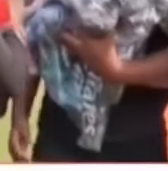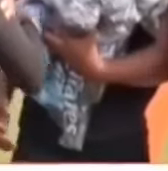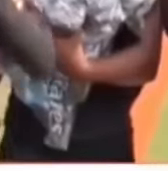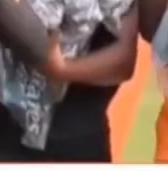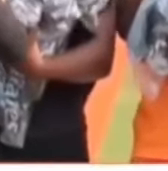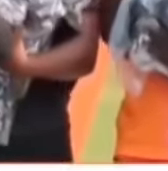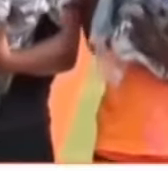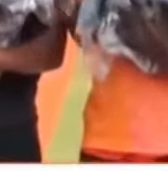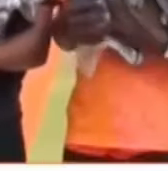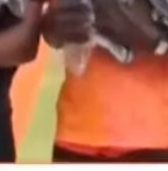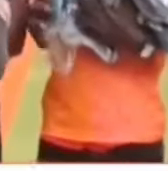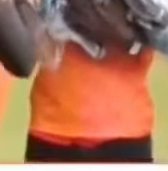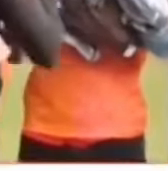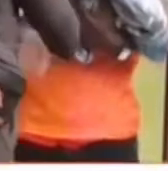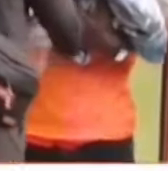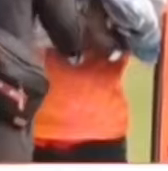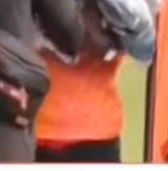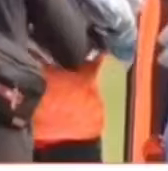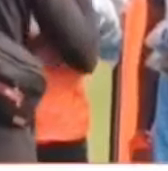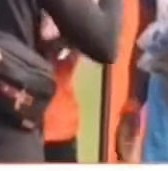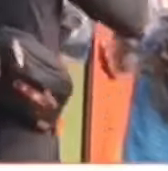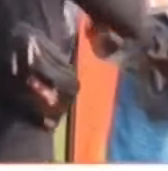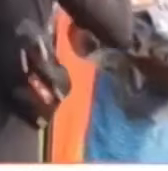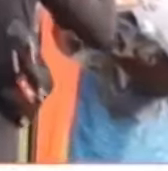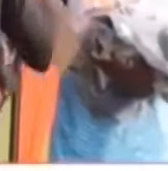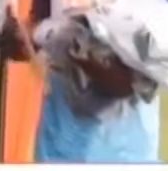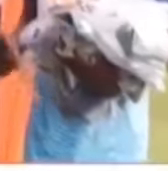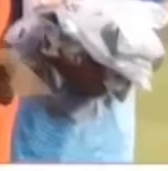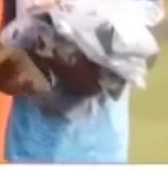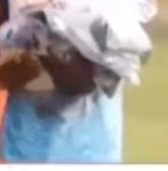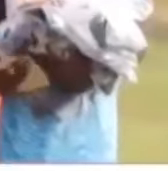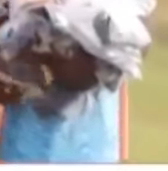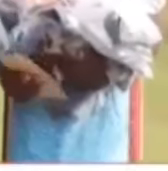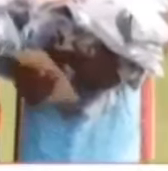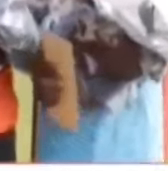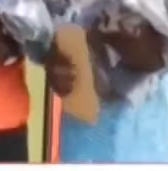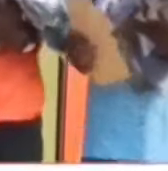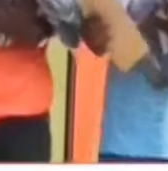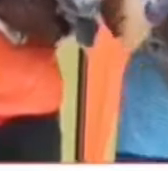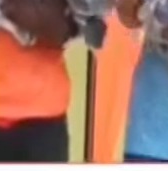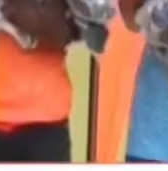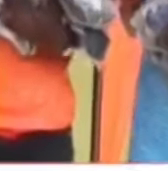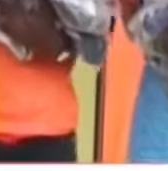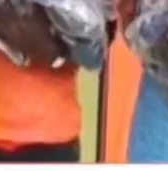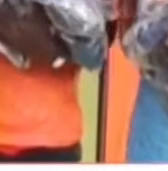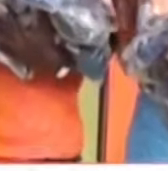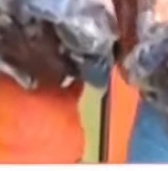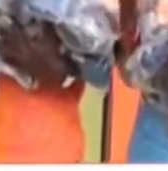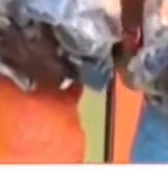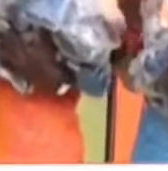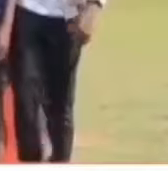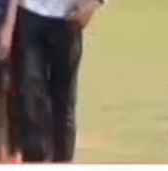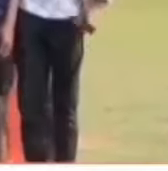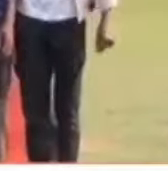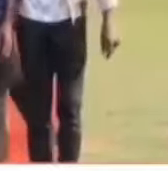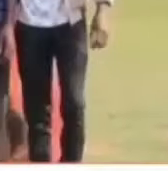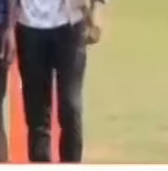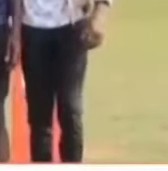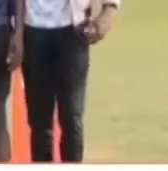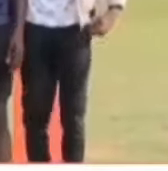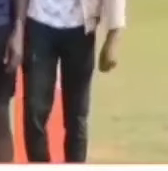Omukolo gw'okukwasa abawanguzi ebirabo gwakoleddwa ambassador Fordbet Alex Muhanji nga ttiimu zonna zaaweereddwa emijoozi abookubiri abakaleerwe